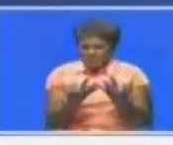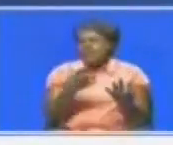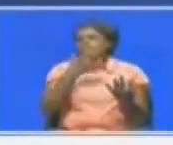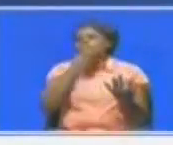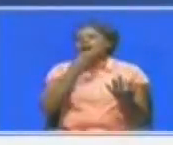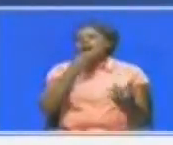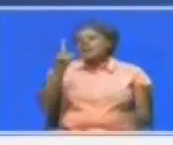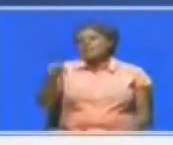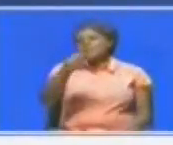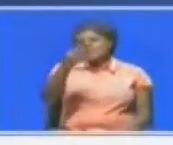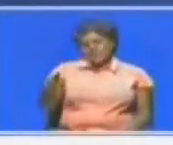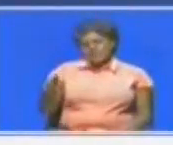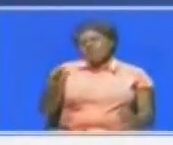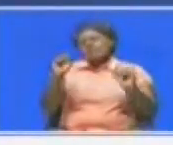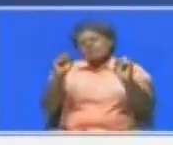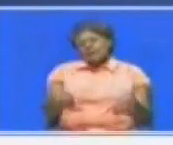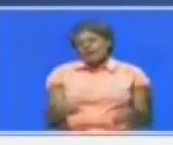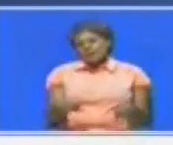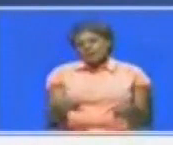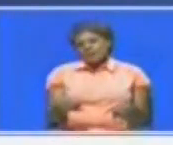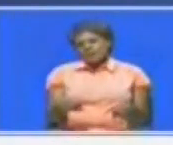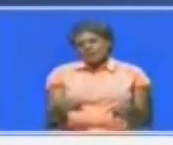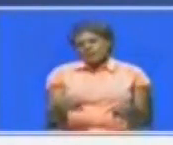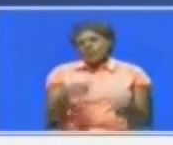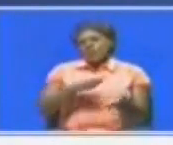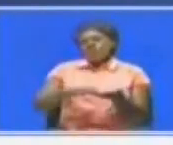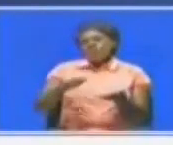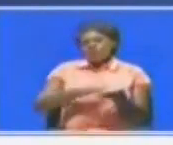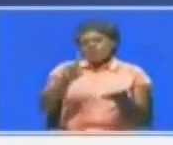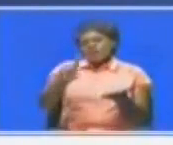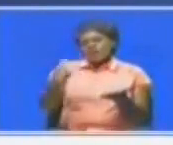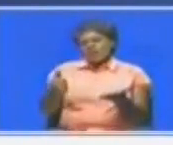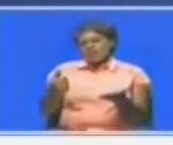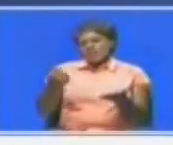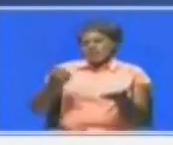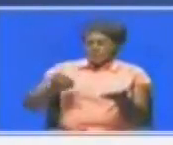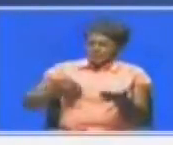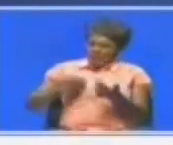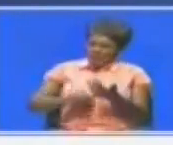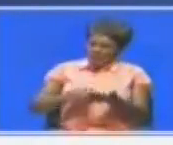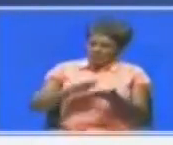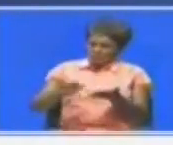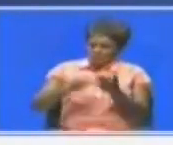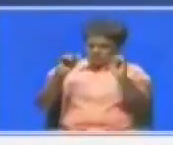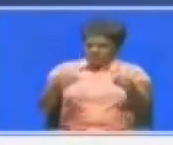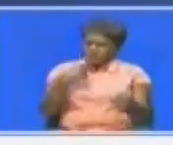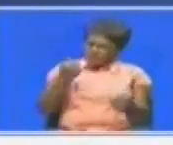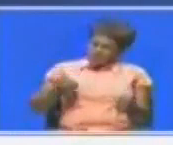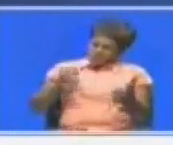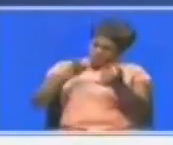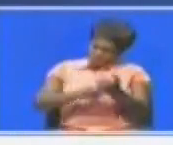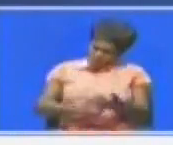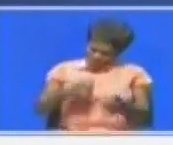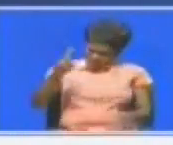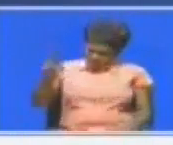unajua makosa watu ukosea. Na kuna kusamehewa. Ukipata mke atakusamehe ni vizuri useme. Mwambie mke wako